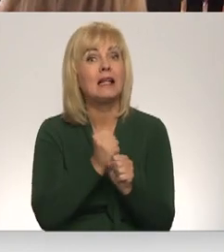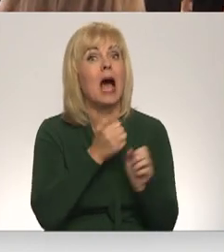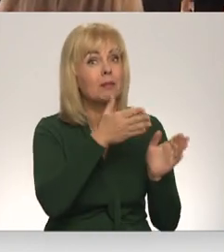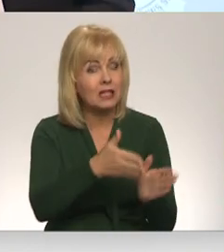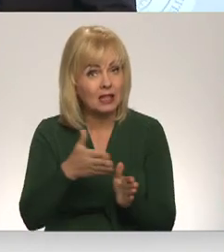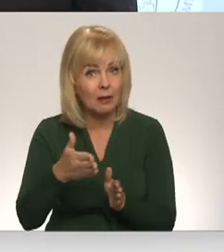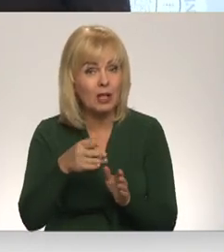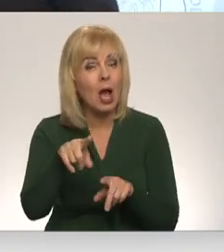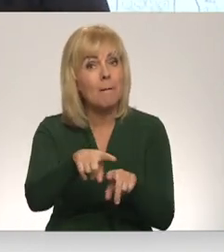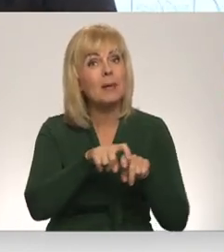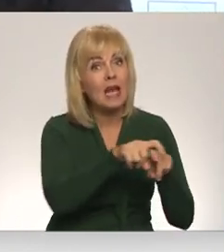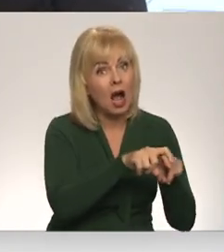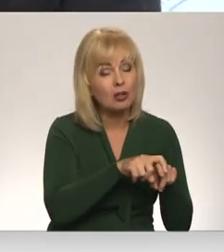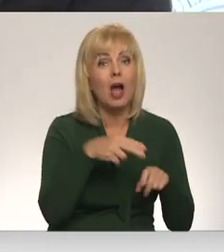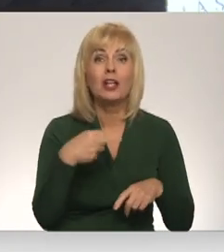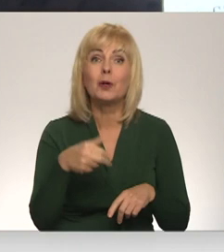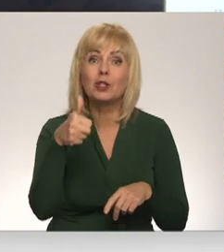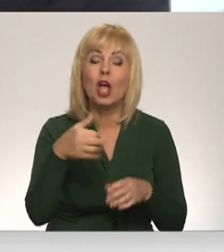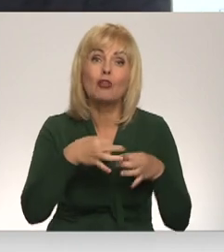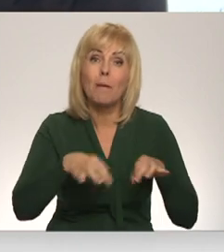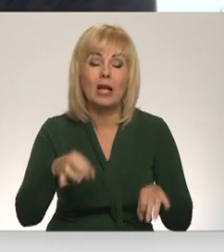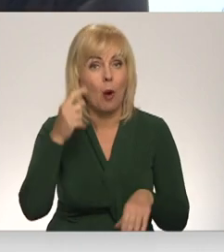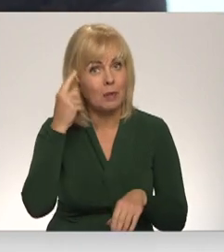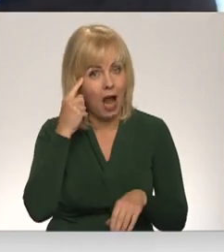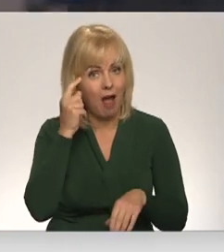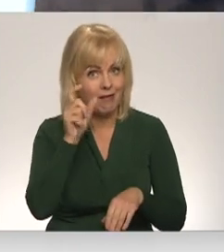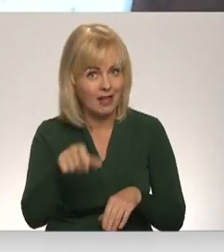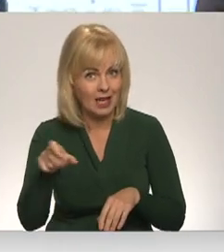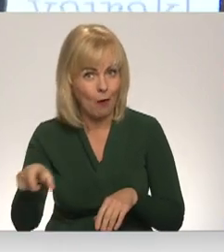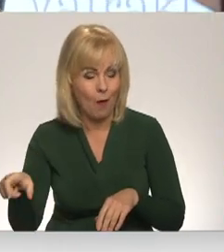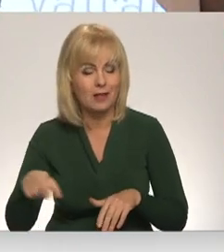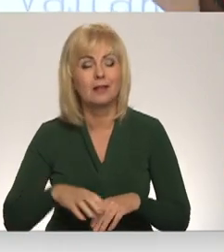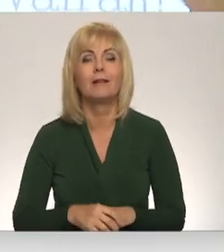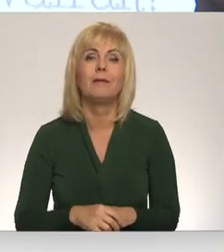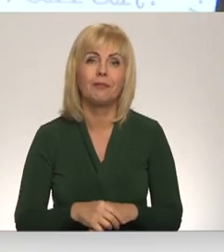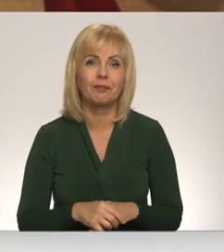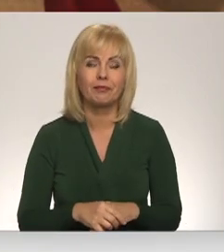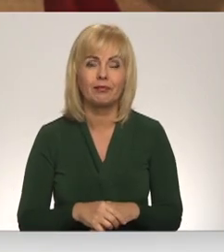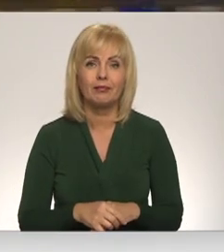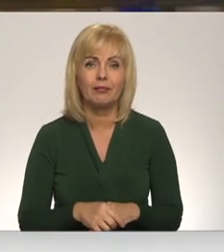slimnīcā piesaistīja 26 brīvprātīgos. Dace Stirāne, Olafs Perševits, Latvijas televīzija.